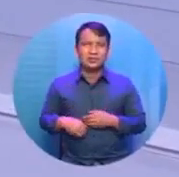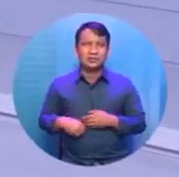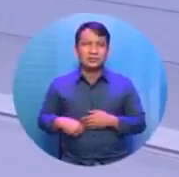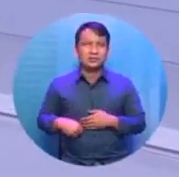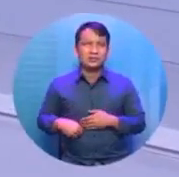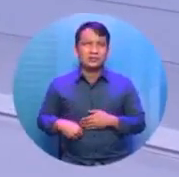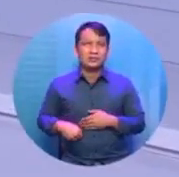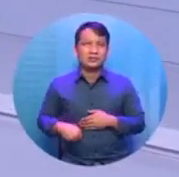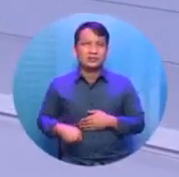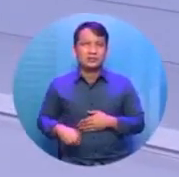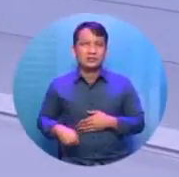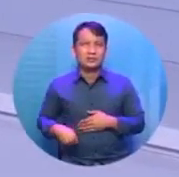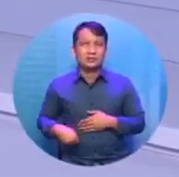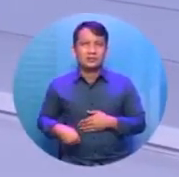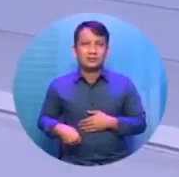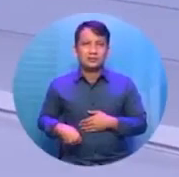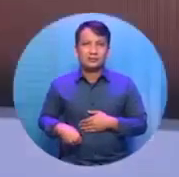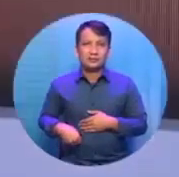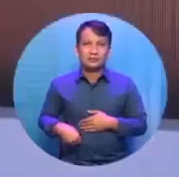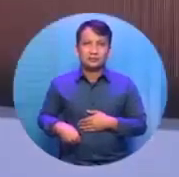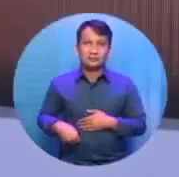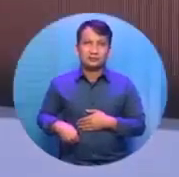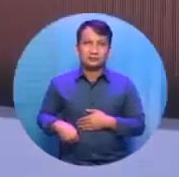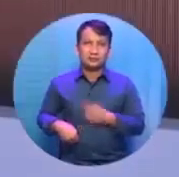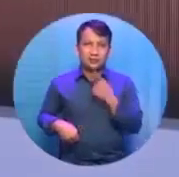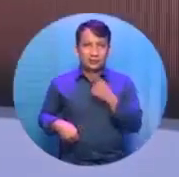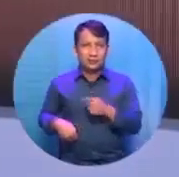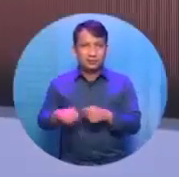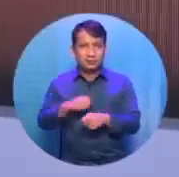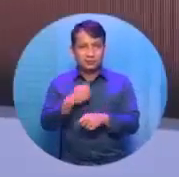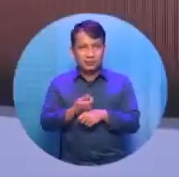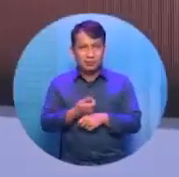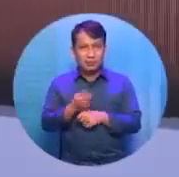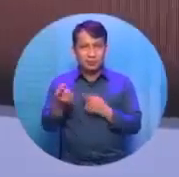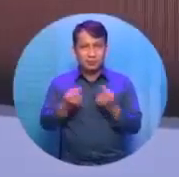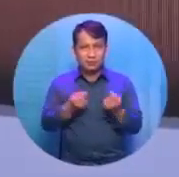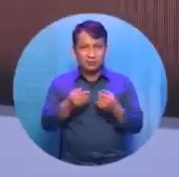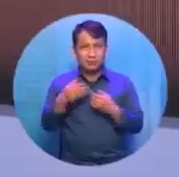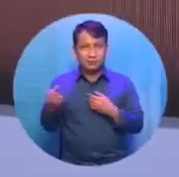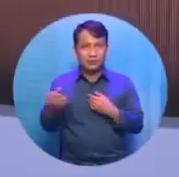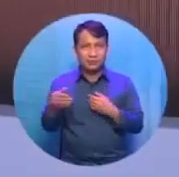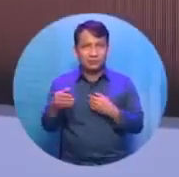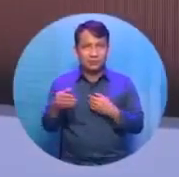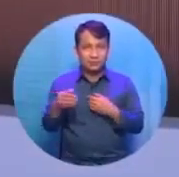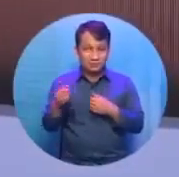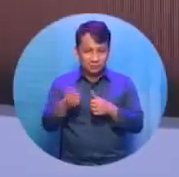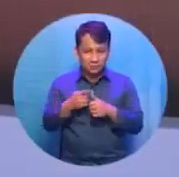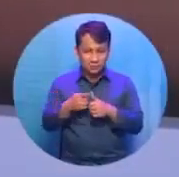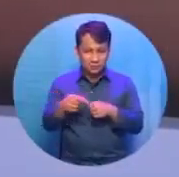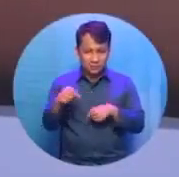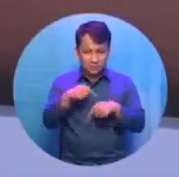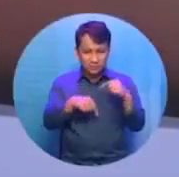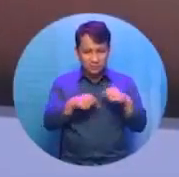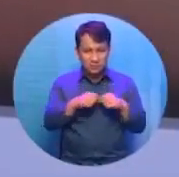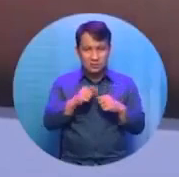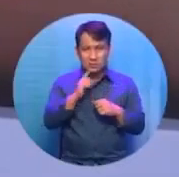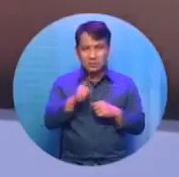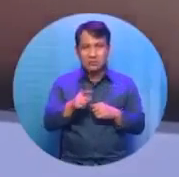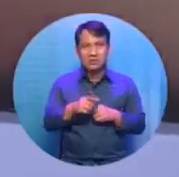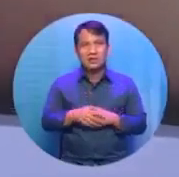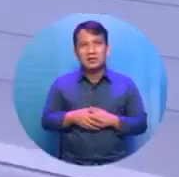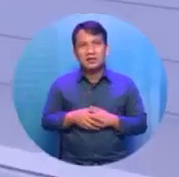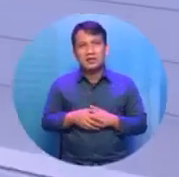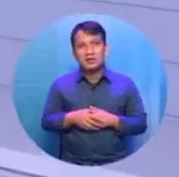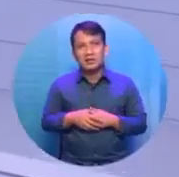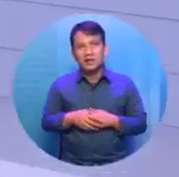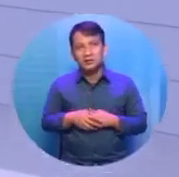Ngayon, yung ulam namin, yung ano, ng diniling na kanin, ginawa ko, ano, bula-bula. Oh. Wow, ha?